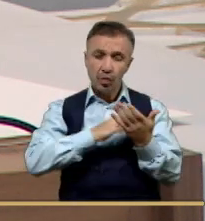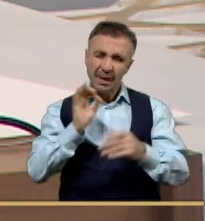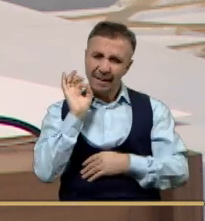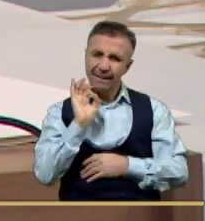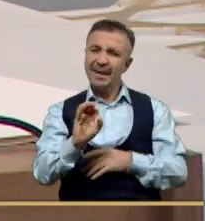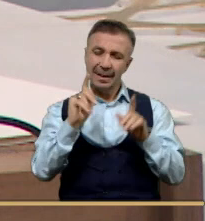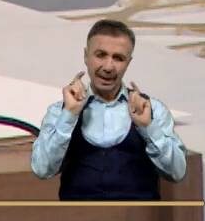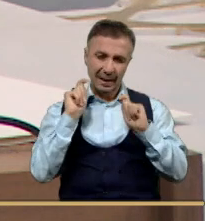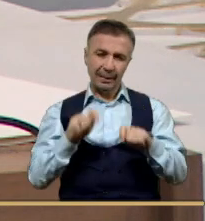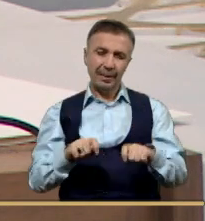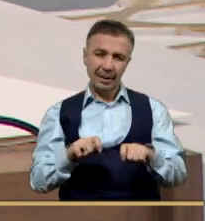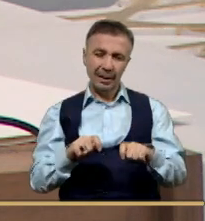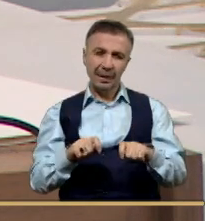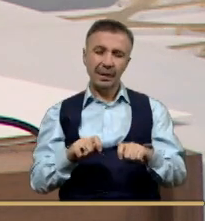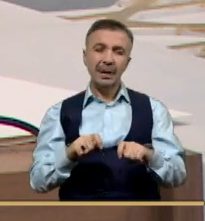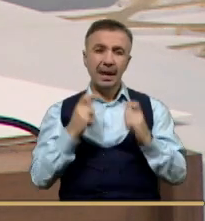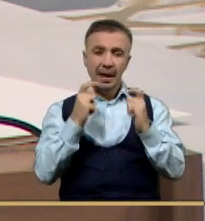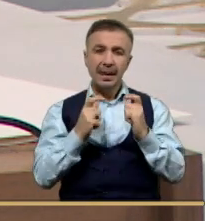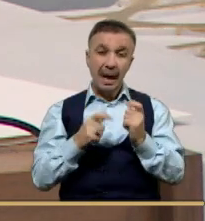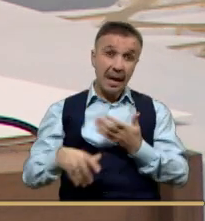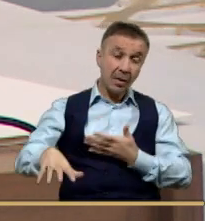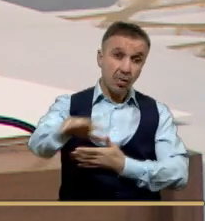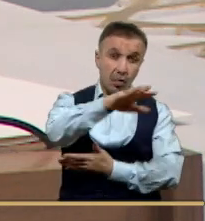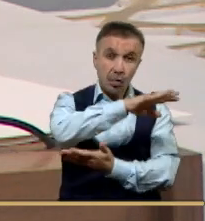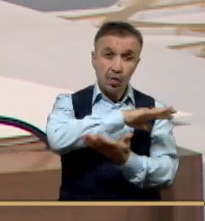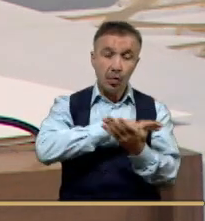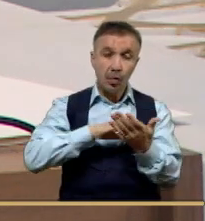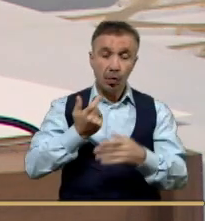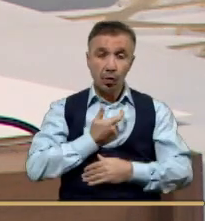yeryüzünün nizamını, intizamını bozacak,